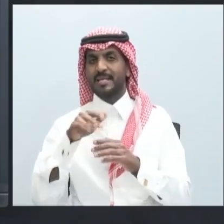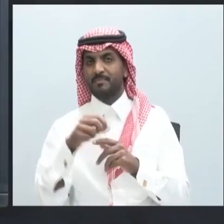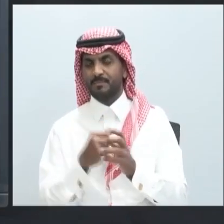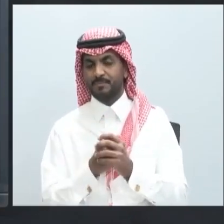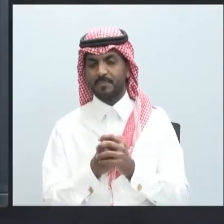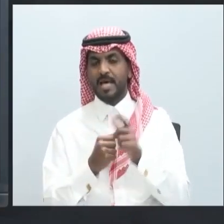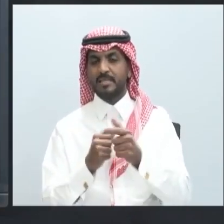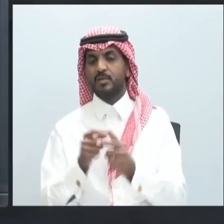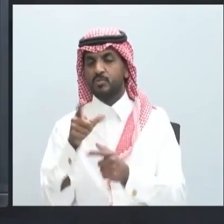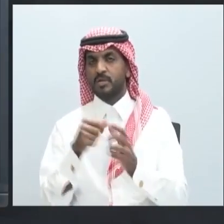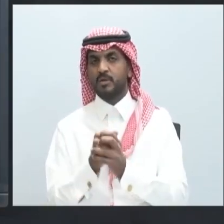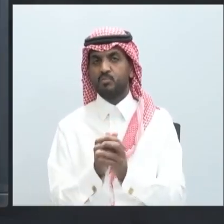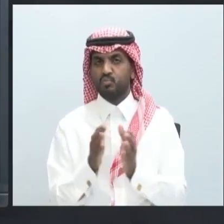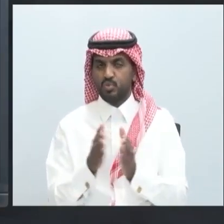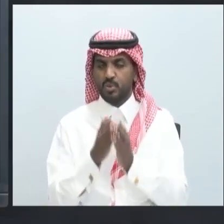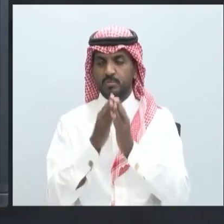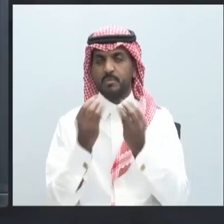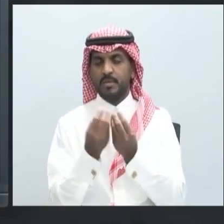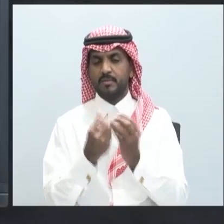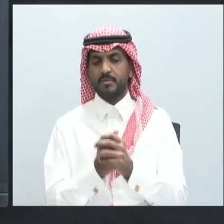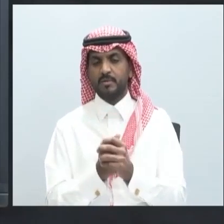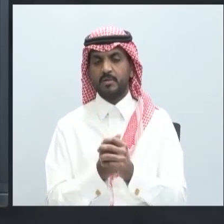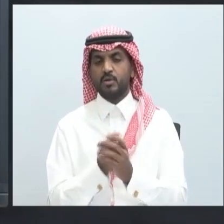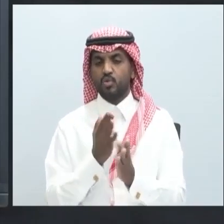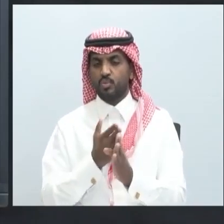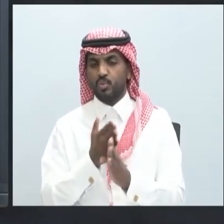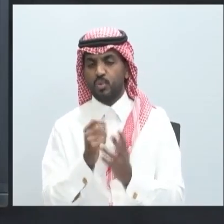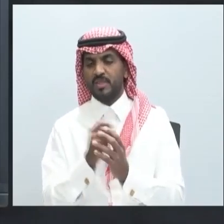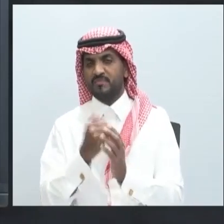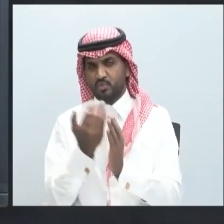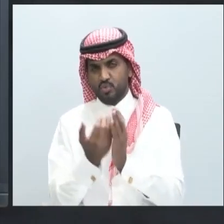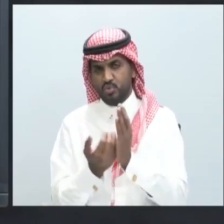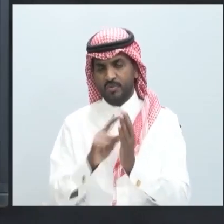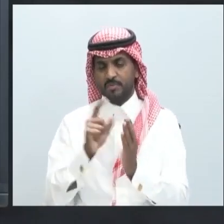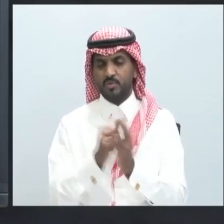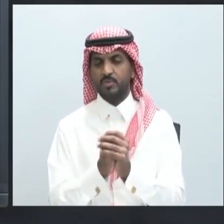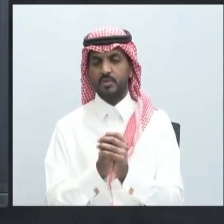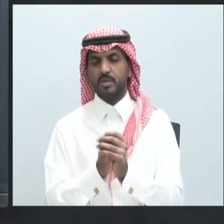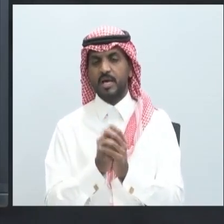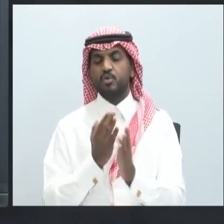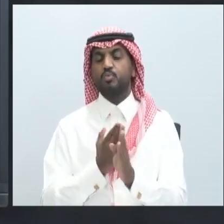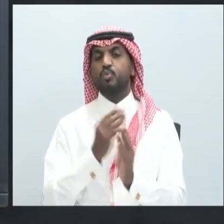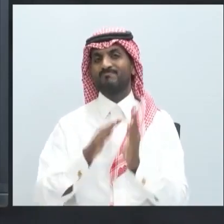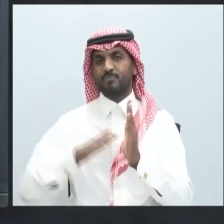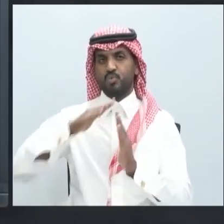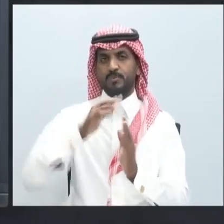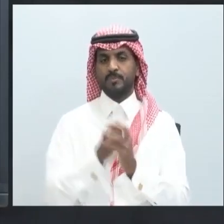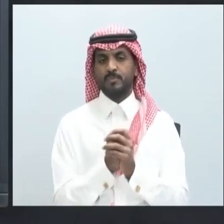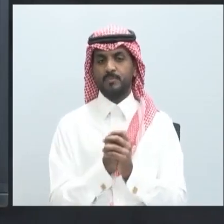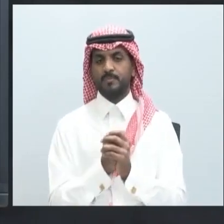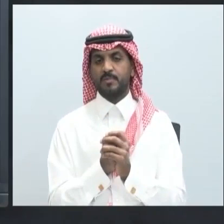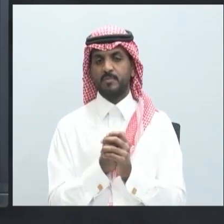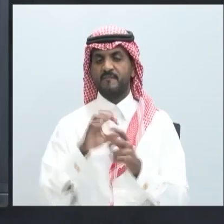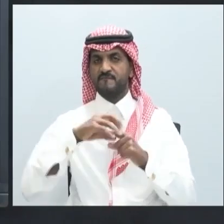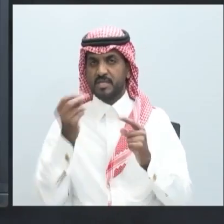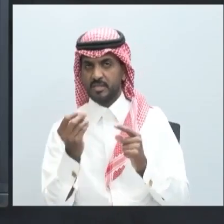لازالت هذه الكروموسومات متواجده مع بعضها عمليه العبور حدثت في الجزء السفلي لم يكن هنالك اي عبور من الجزء العلوي عندما يتم